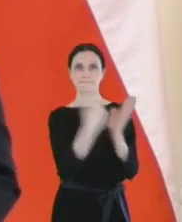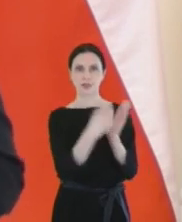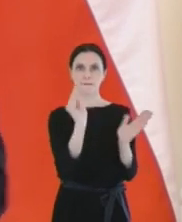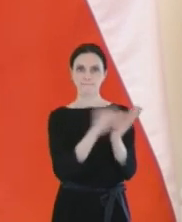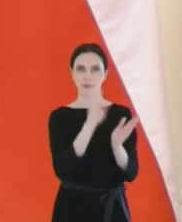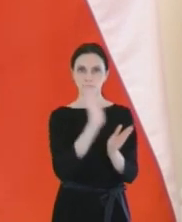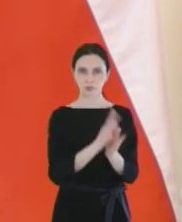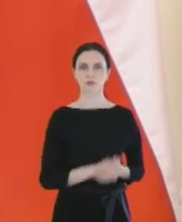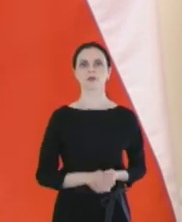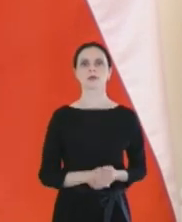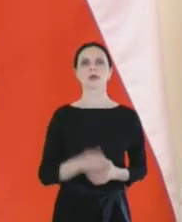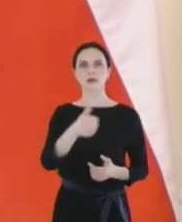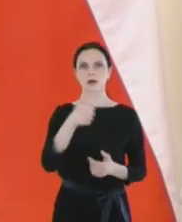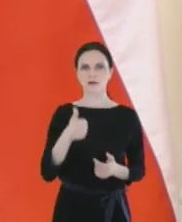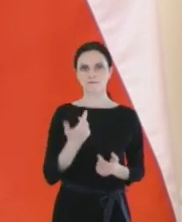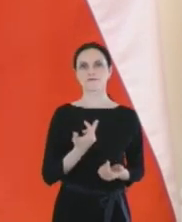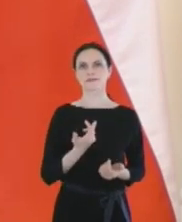nuo energetinių išteklių.